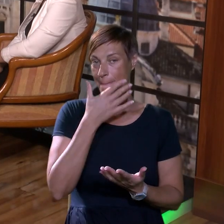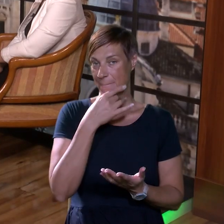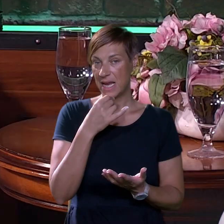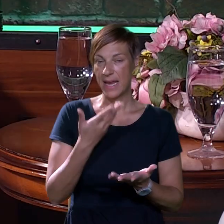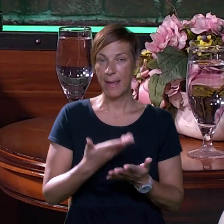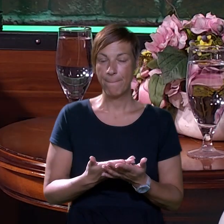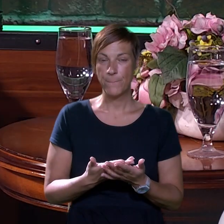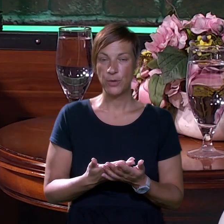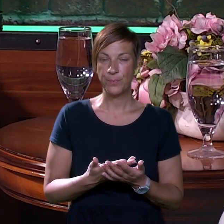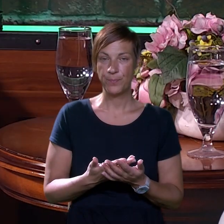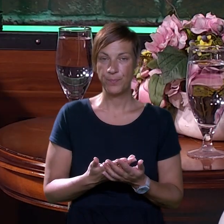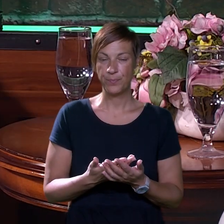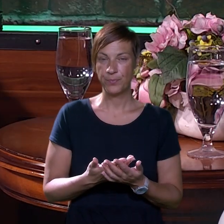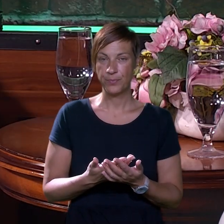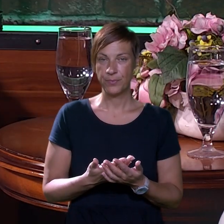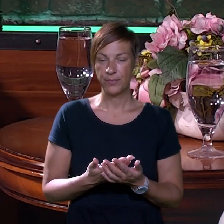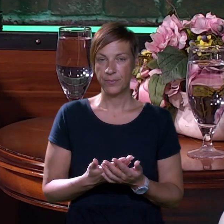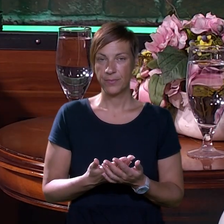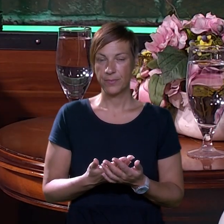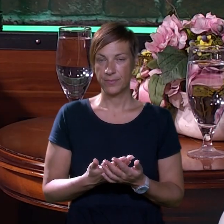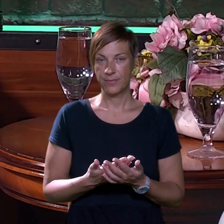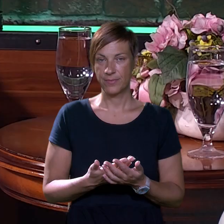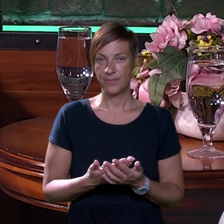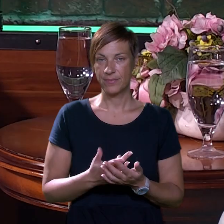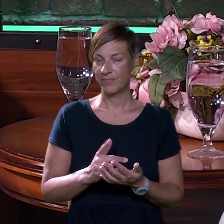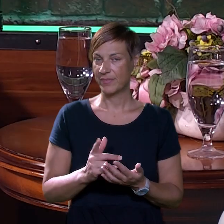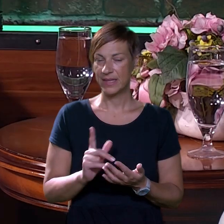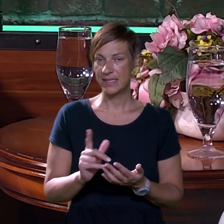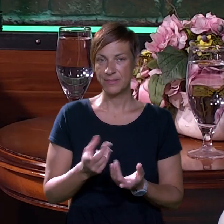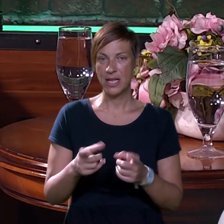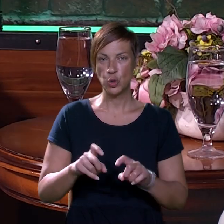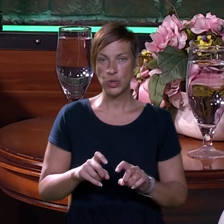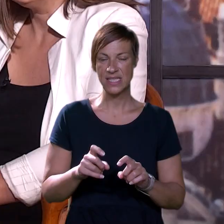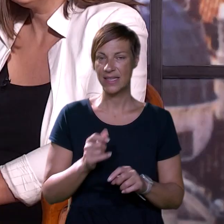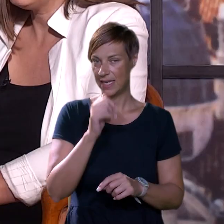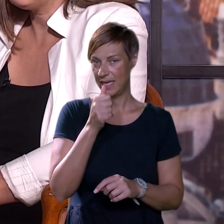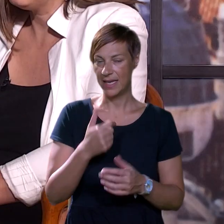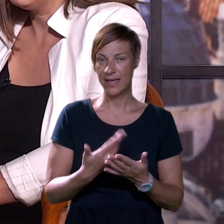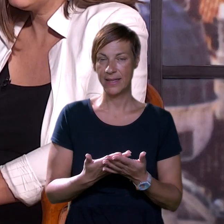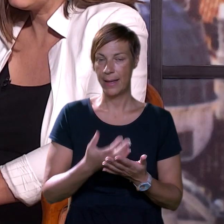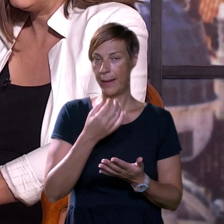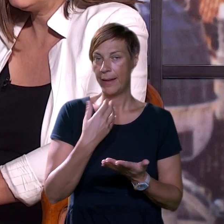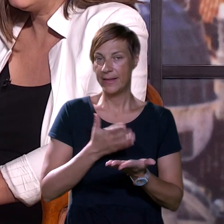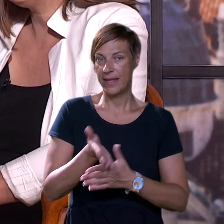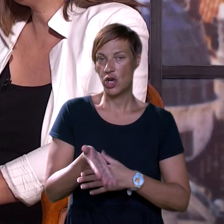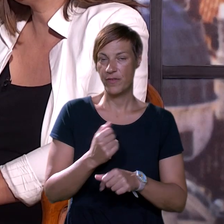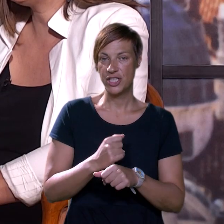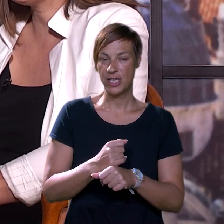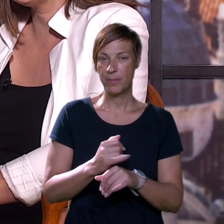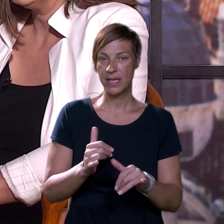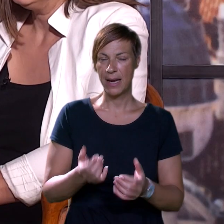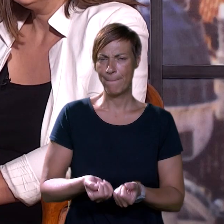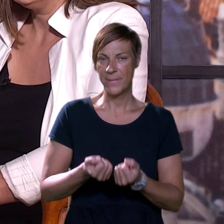lijepo. Lijepo i Bože sačuva nikad. Tijekom vašeg rada, je li